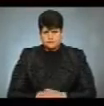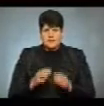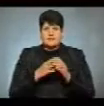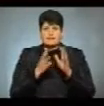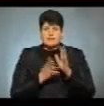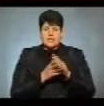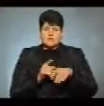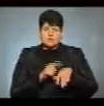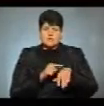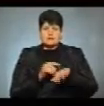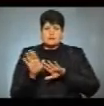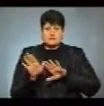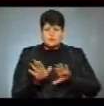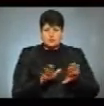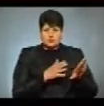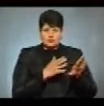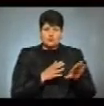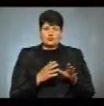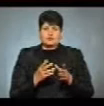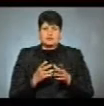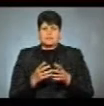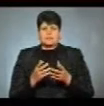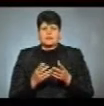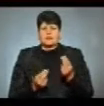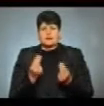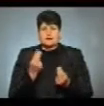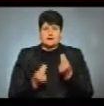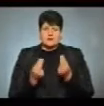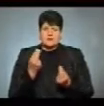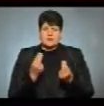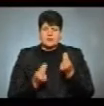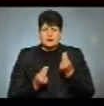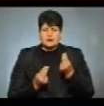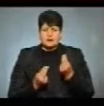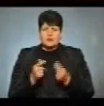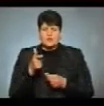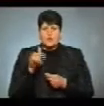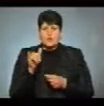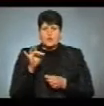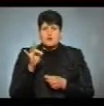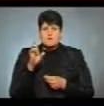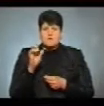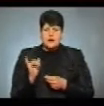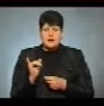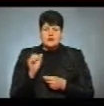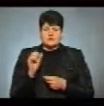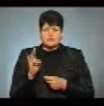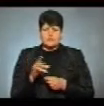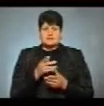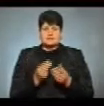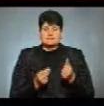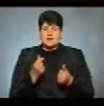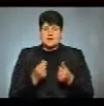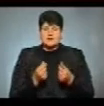19 годин минуло від початку теренової гри для молоді гурби «Антонівці». Змагаються команди «Вовки», «Леви» і